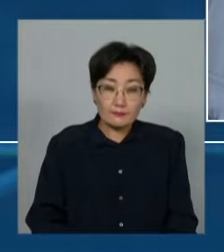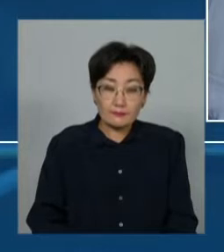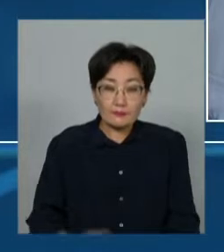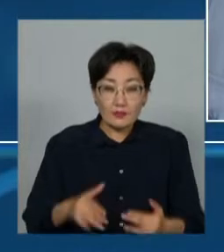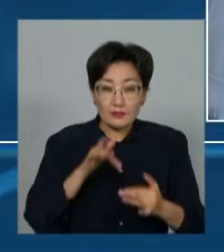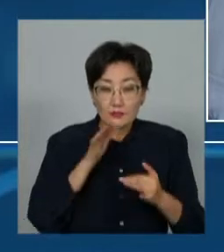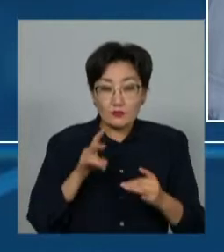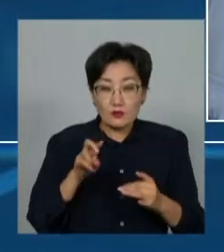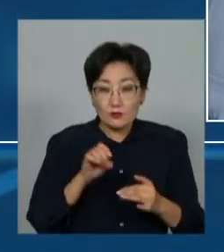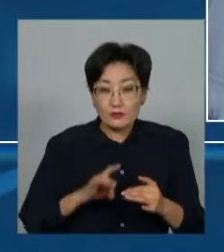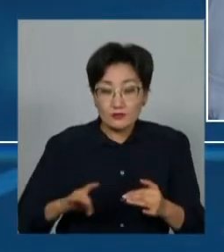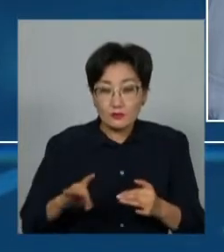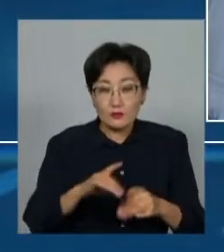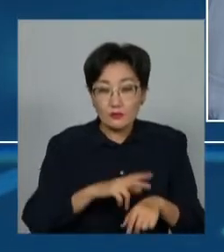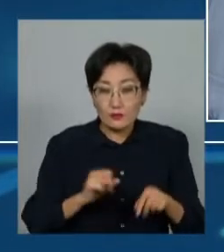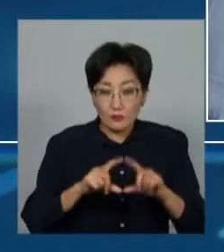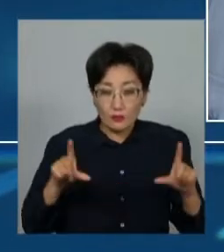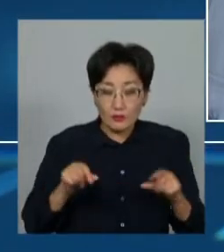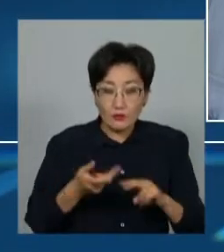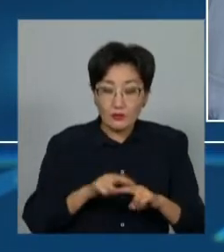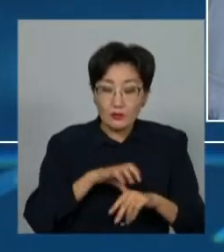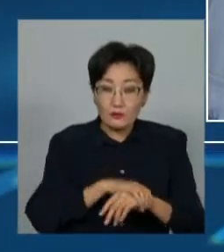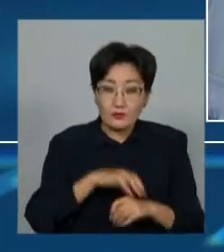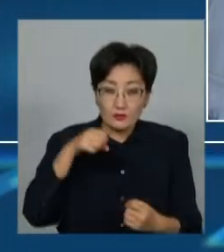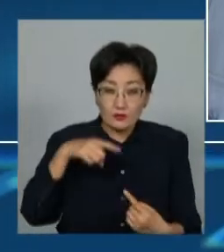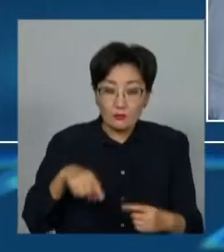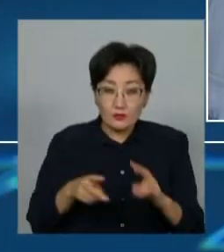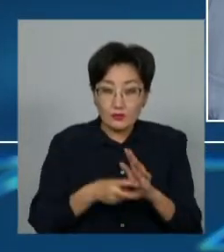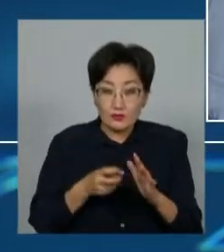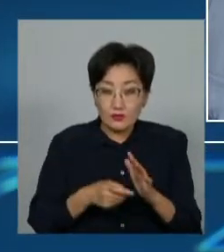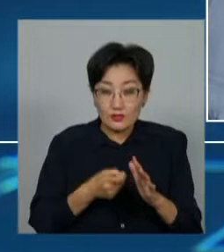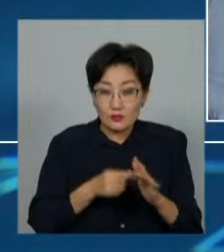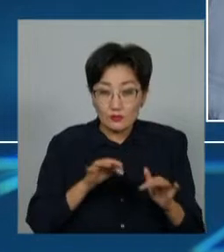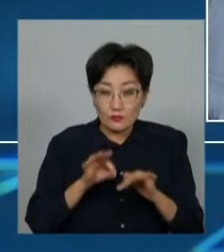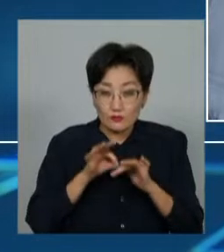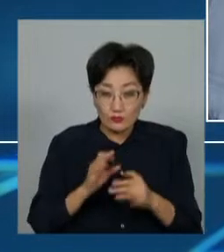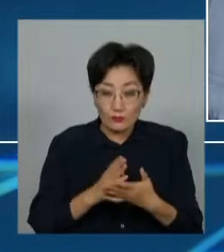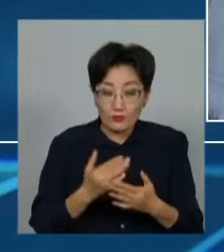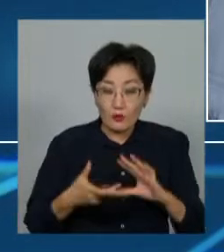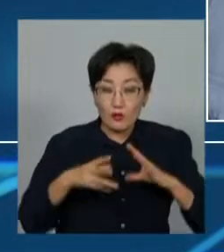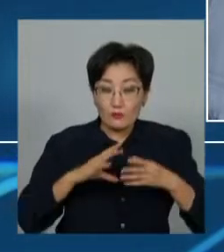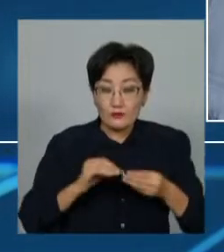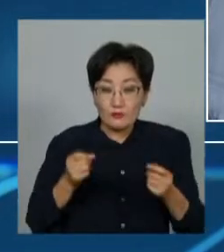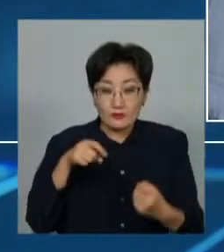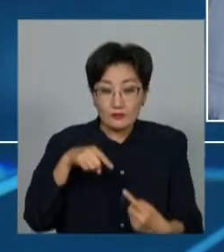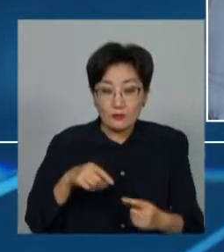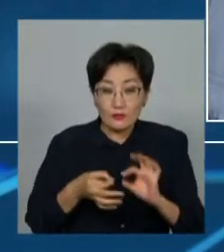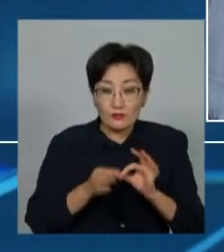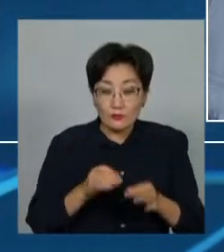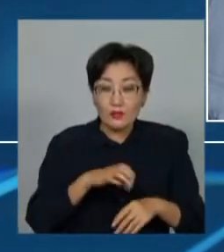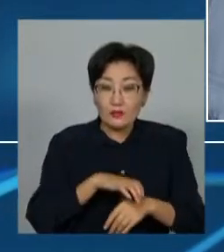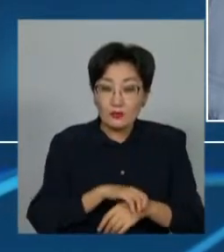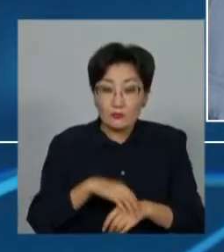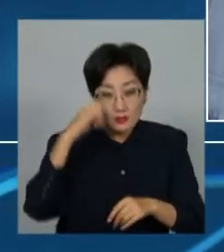Қазіргі уақытта Наурызбай аудандық полиция басқармасы аталған факты бойынша тексеріс жұмыстарын жүргізіп жатыр. Оның нәтижелері бойынша мән-жайлар